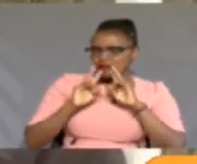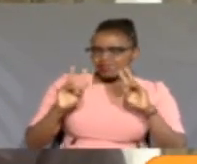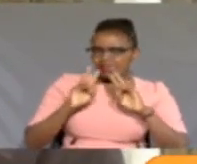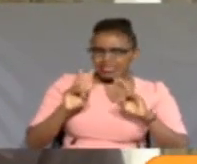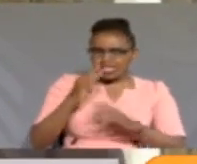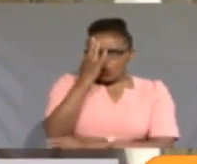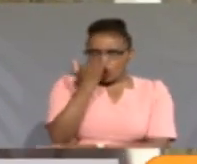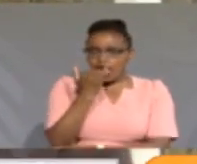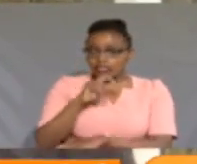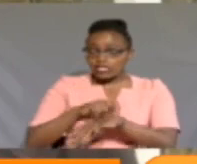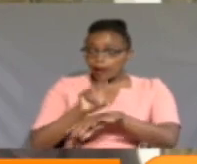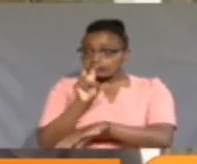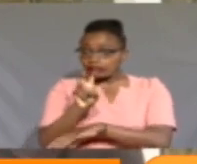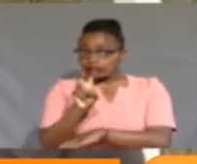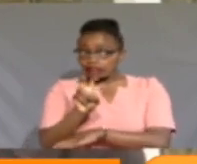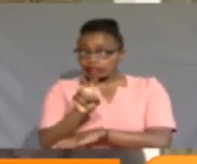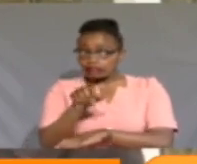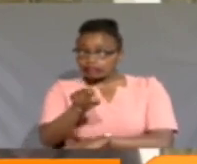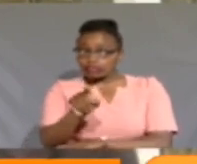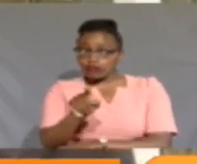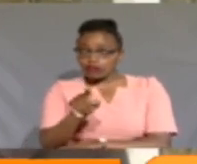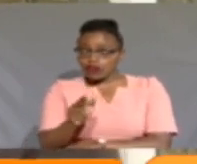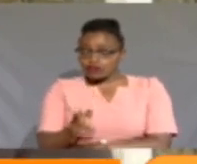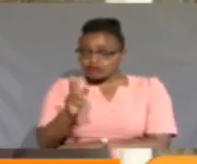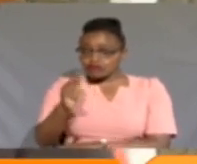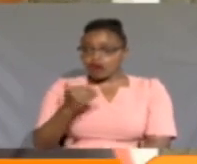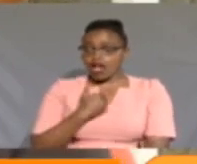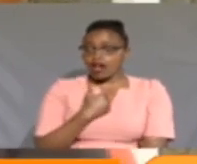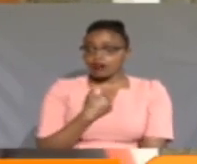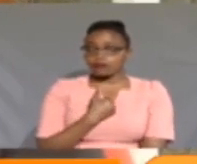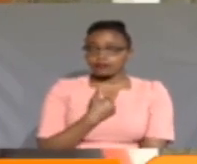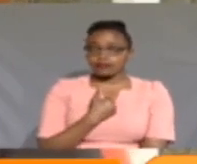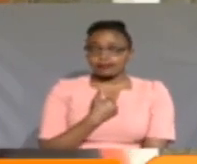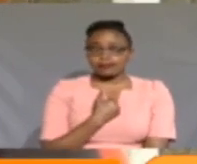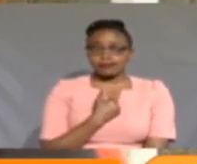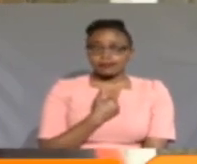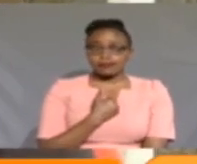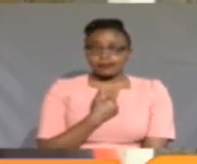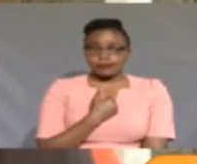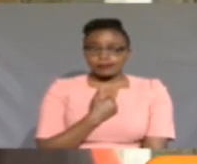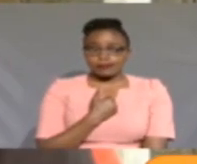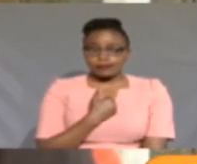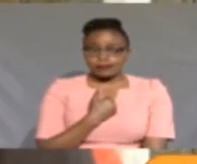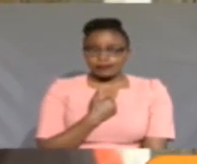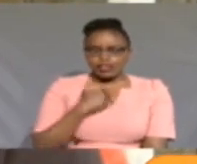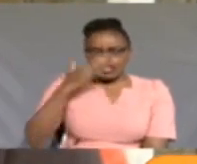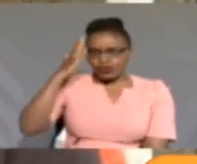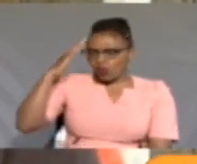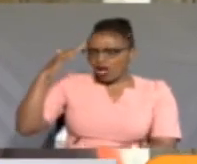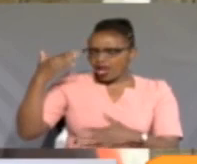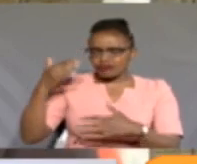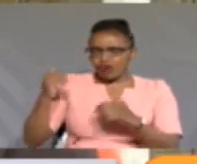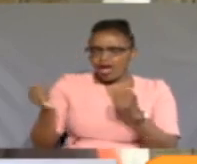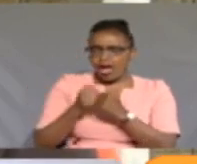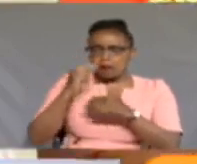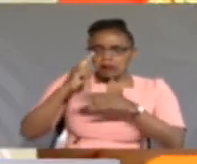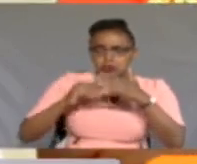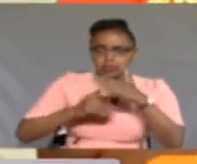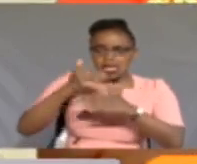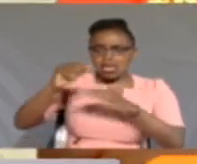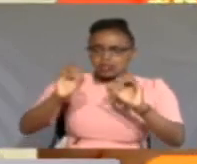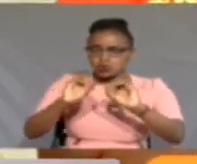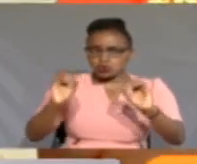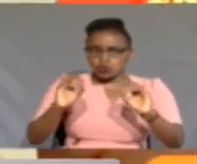once alirealize huo mtu ako na bunduki. So he didn't know what will happen next, but he